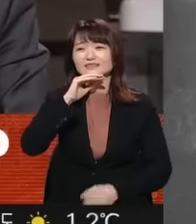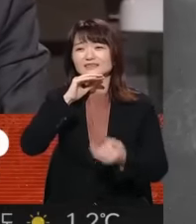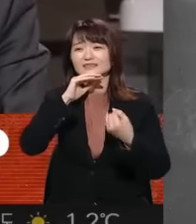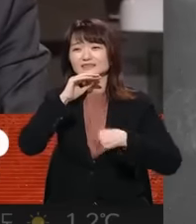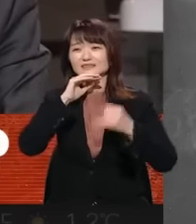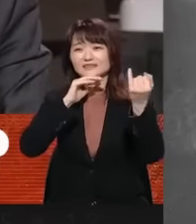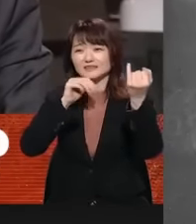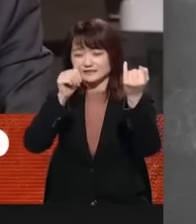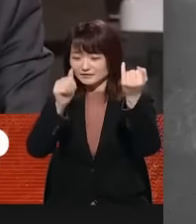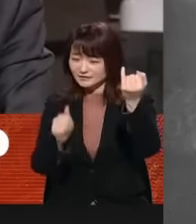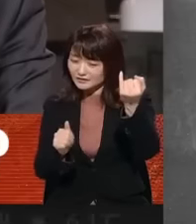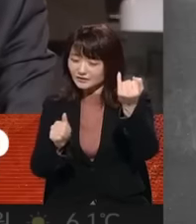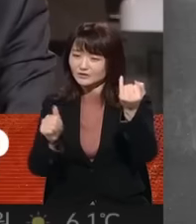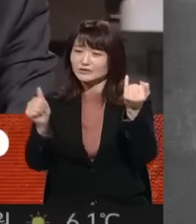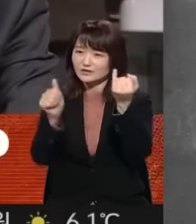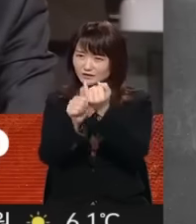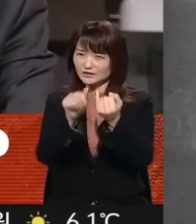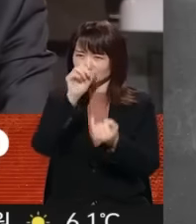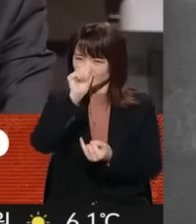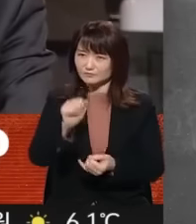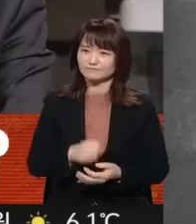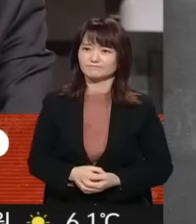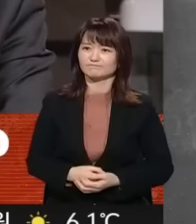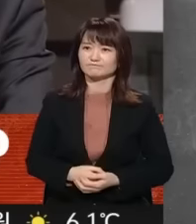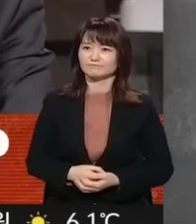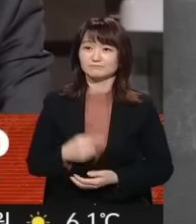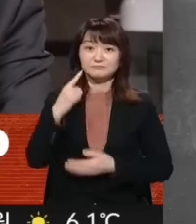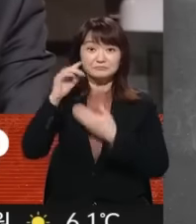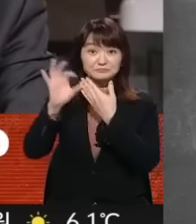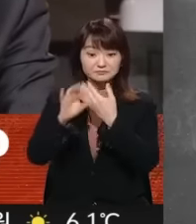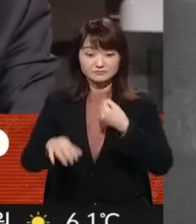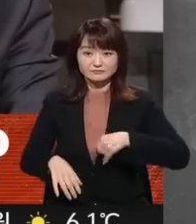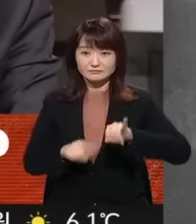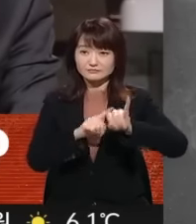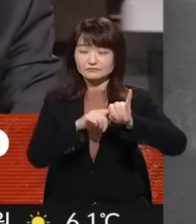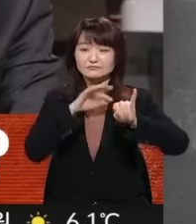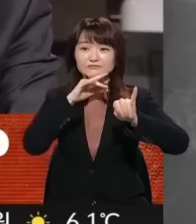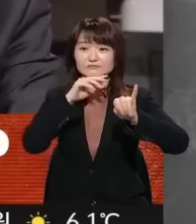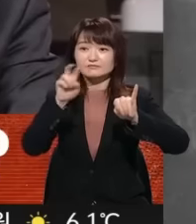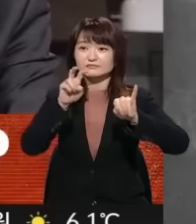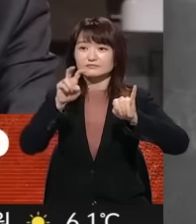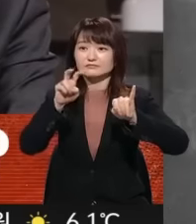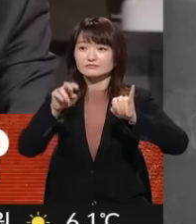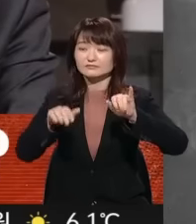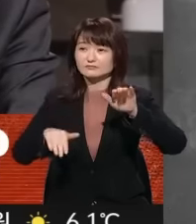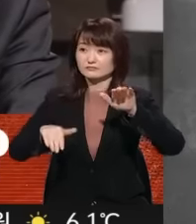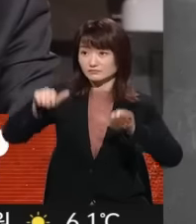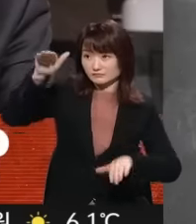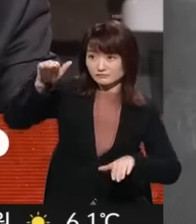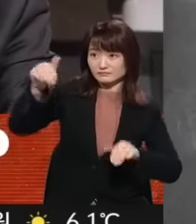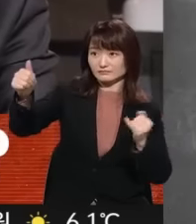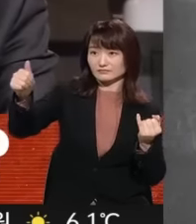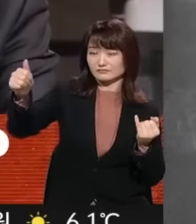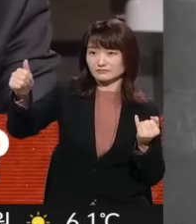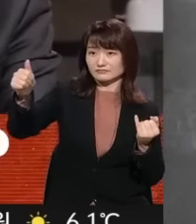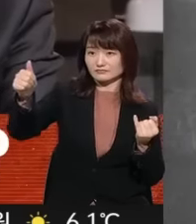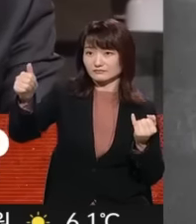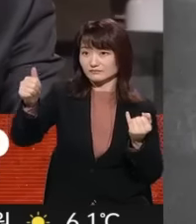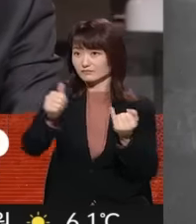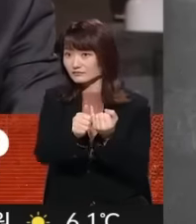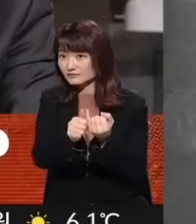어떨까 자 만약에 따님이 따님이 진짜 한 20살 차이 나는 사윗감을 딱 데려왔어요